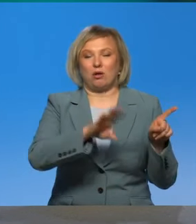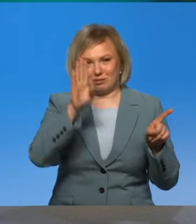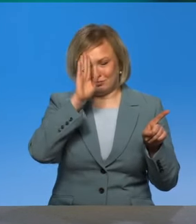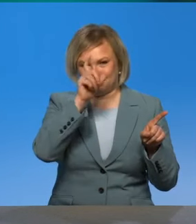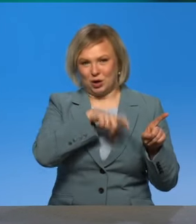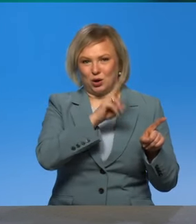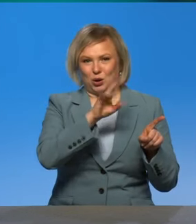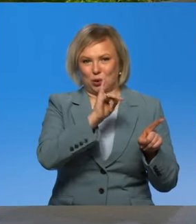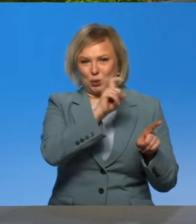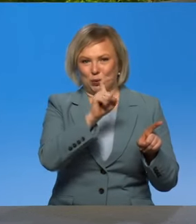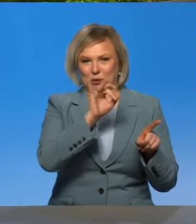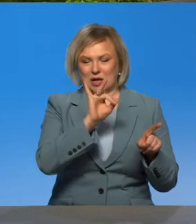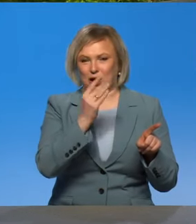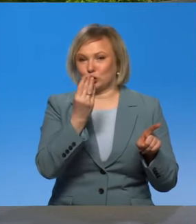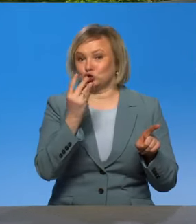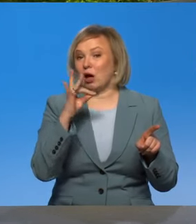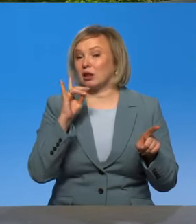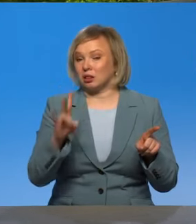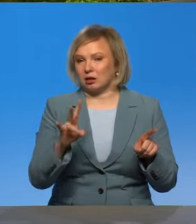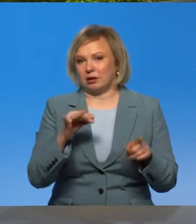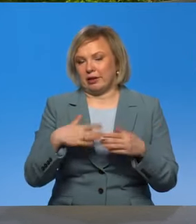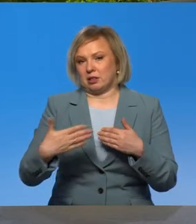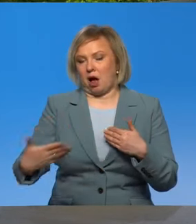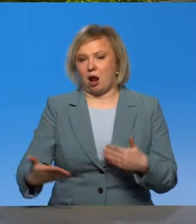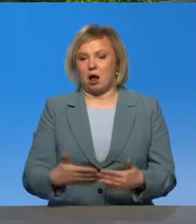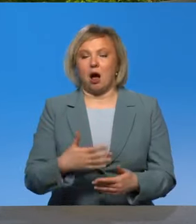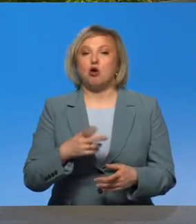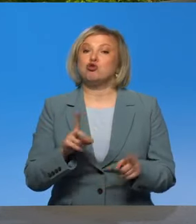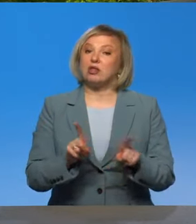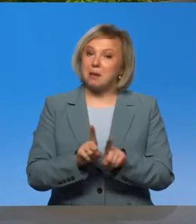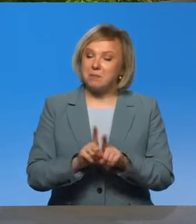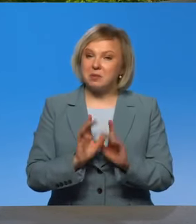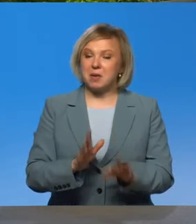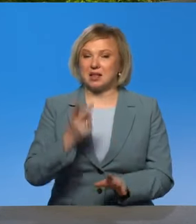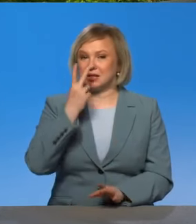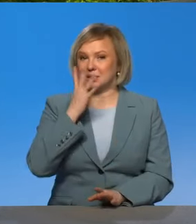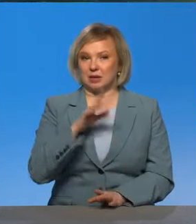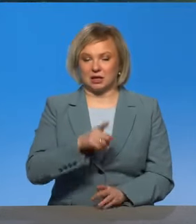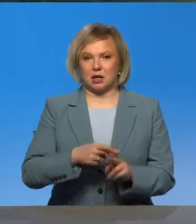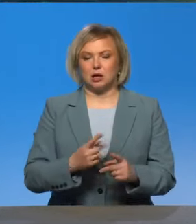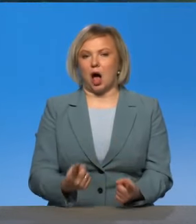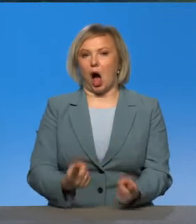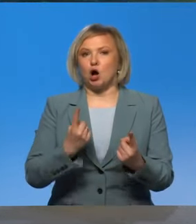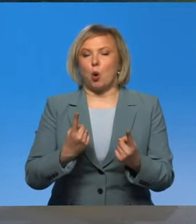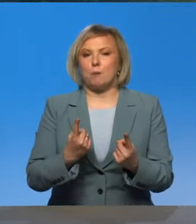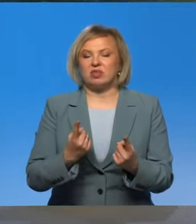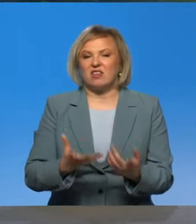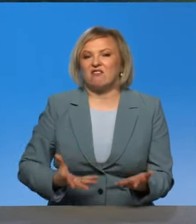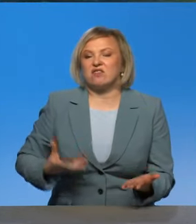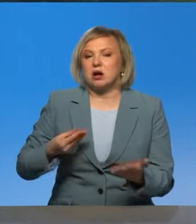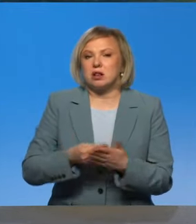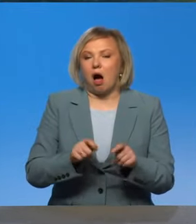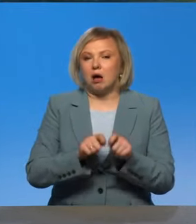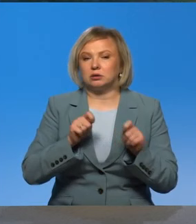мы внесли значимый вклад. Вот, мне кажется, что, тем не менее, несмотря на этот огромный значимый вклад, это для нас